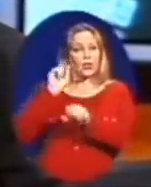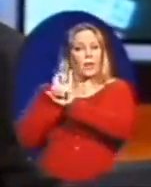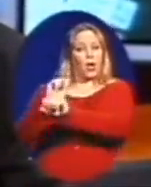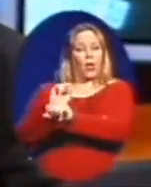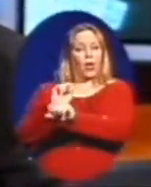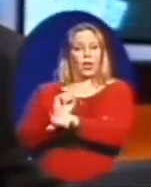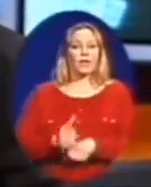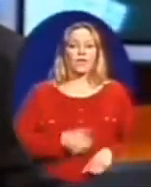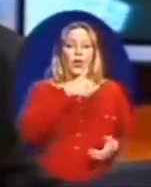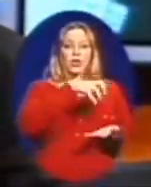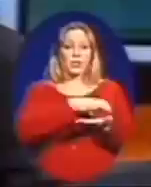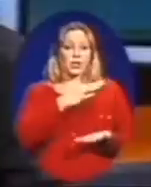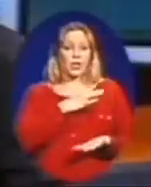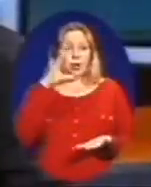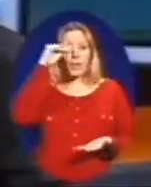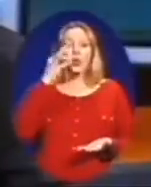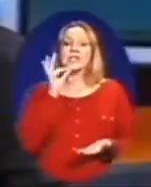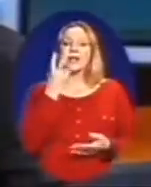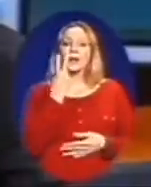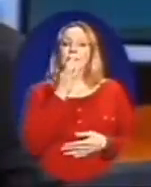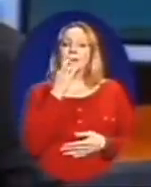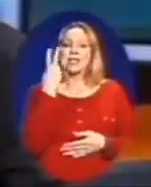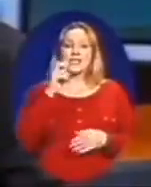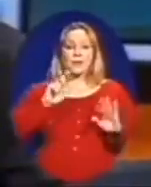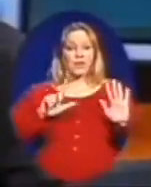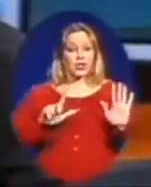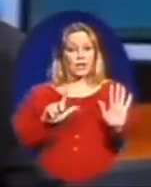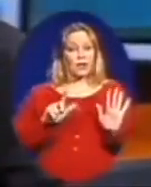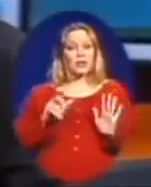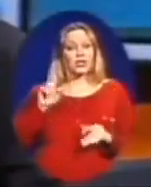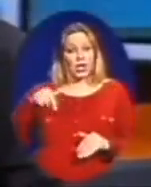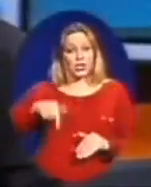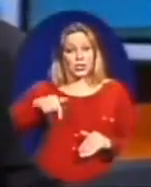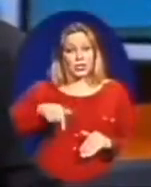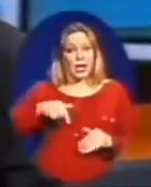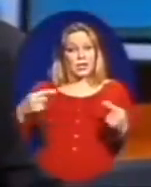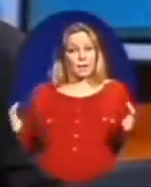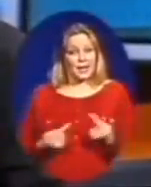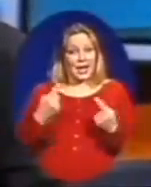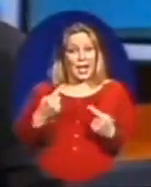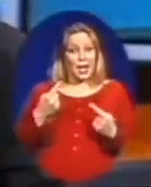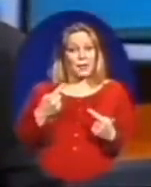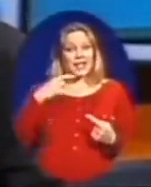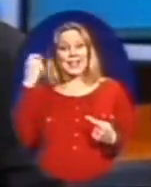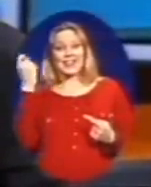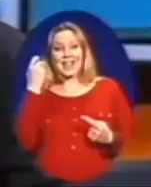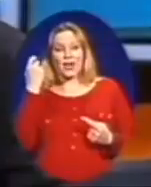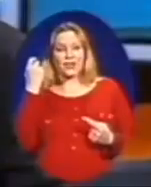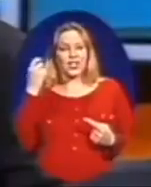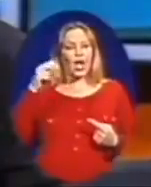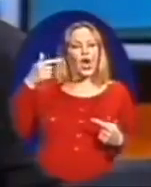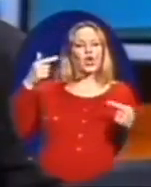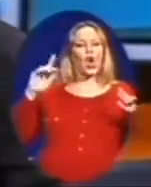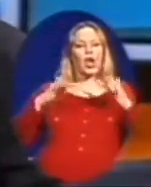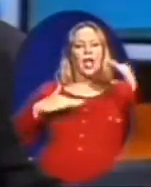וכו'. ראש המטה שלי בחור, צעיר בן 27. רבותיי, יש כאן מלחמת דוד בגוליאת, זה לא פרפרזה מה שהיה